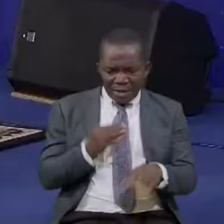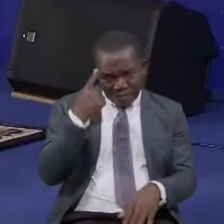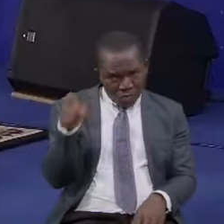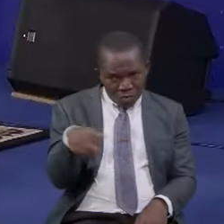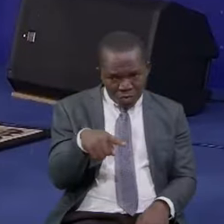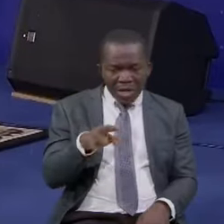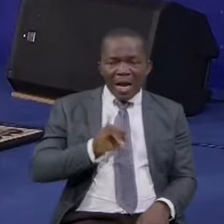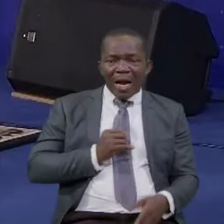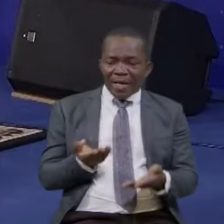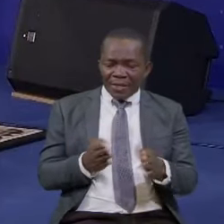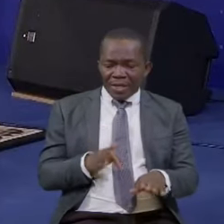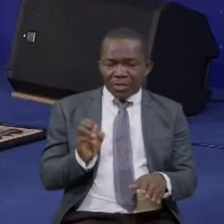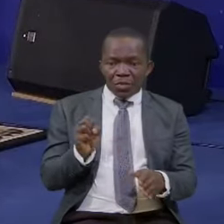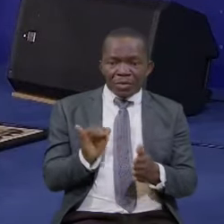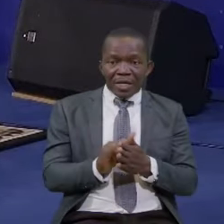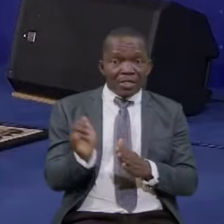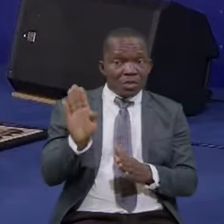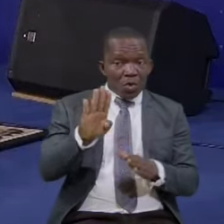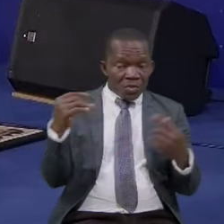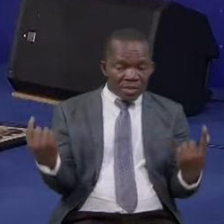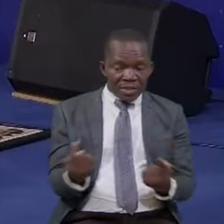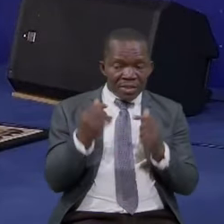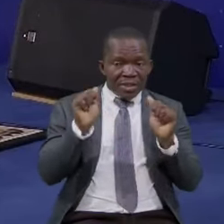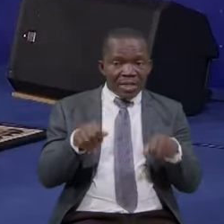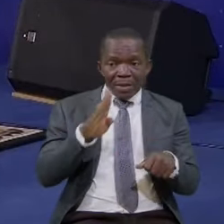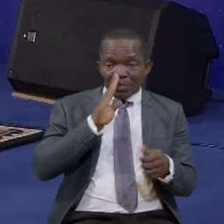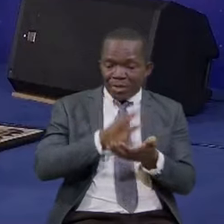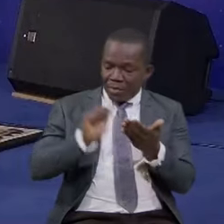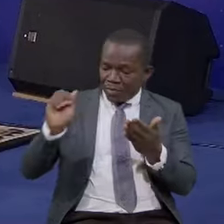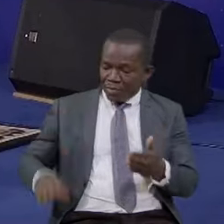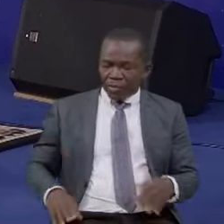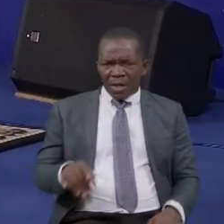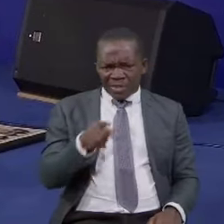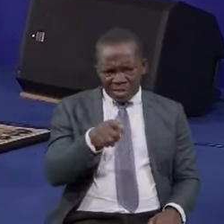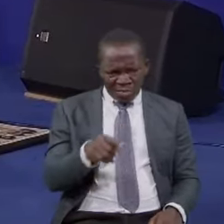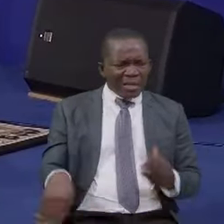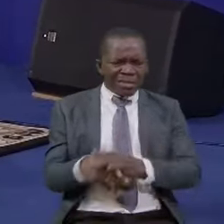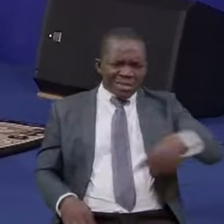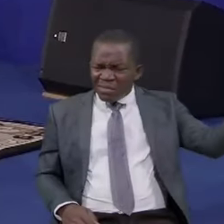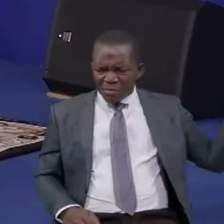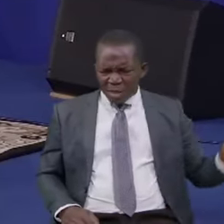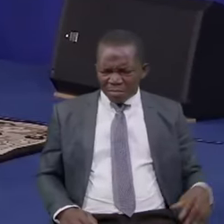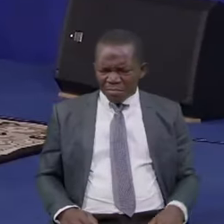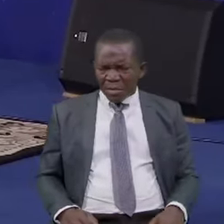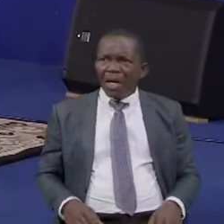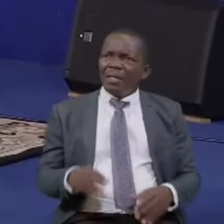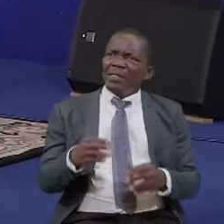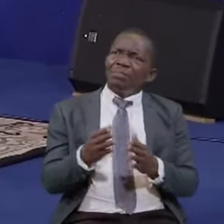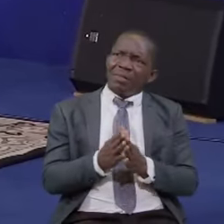afin que tes péchés soient ôtés tu d quittem devant moi je suis ton sauveur je suis